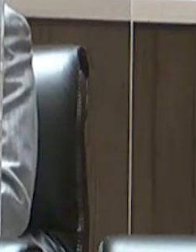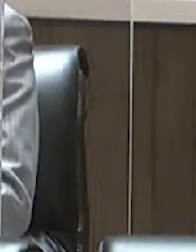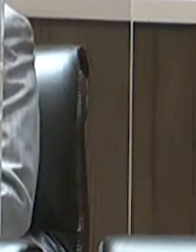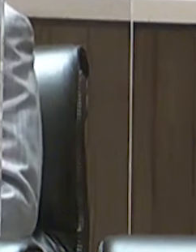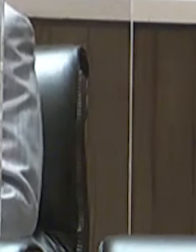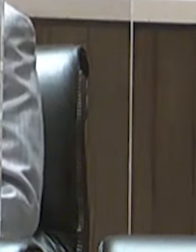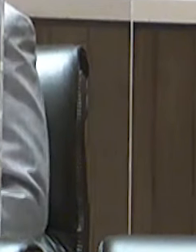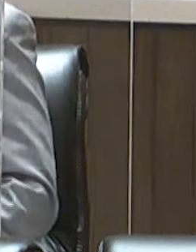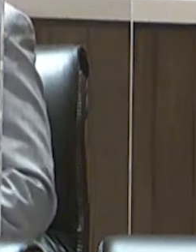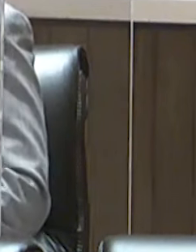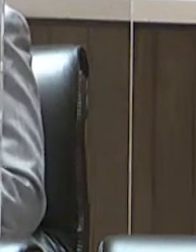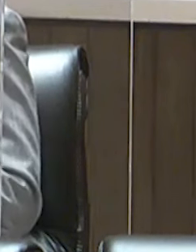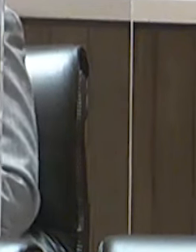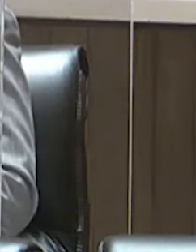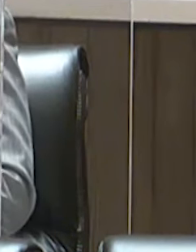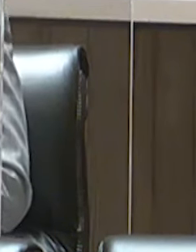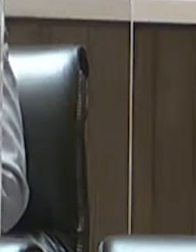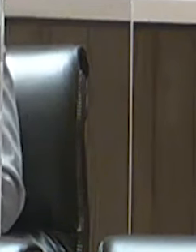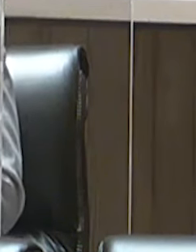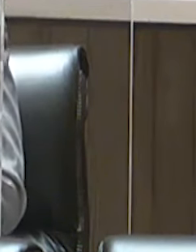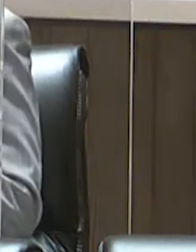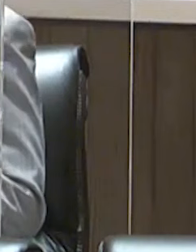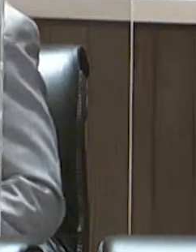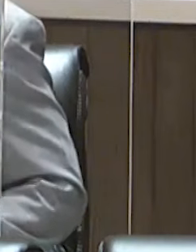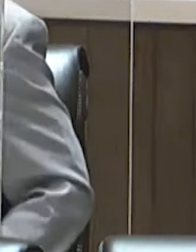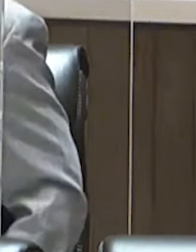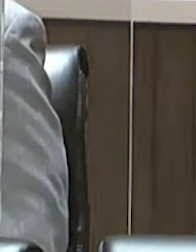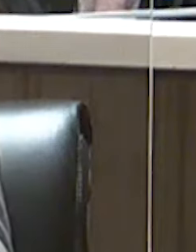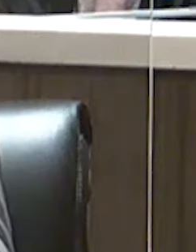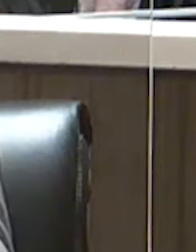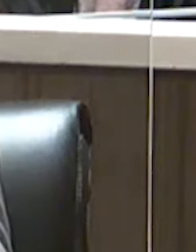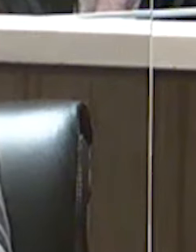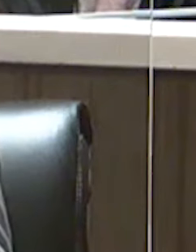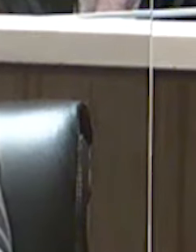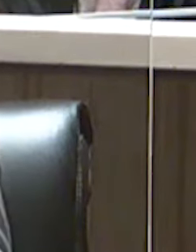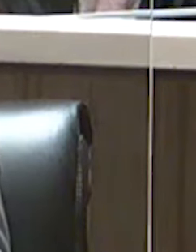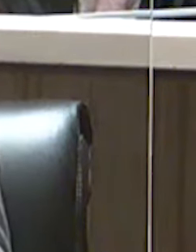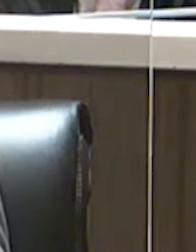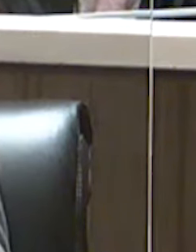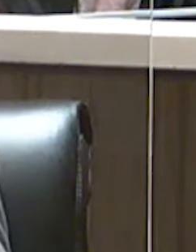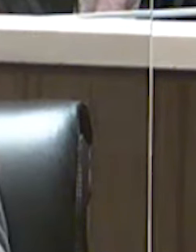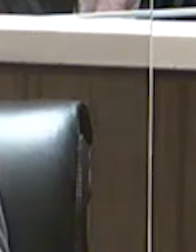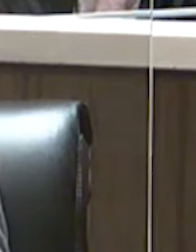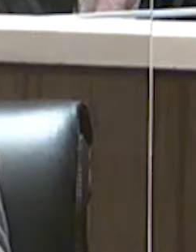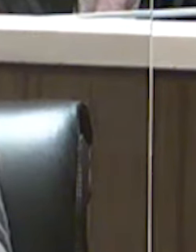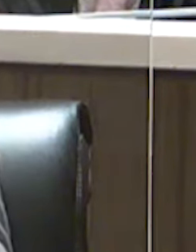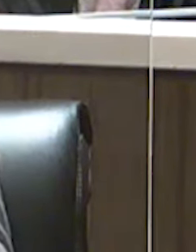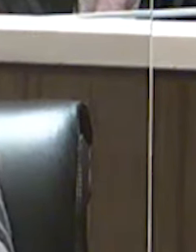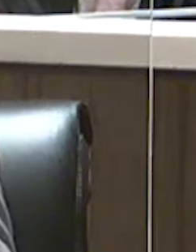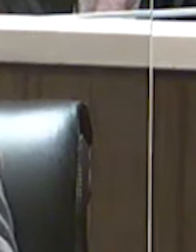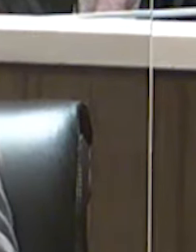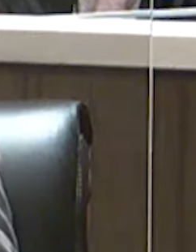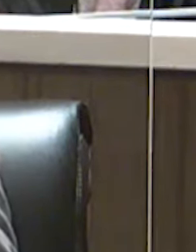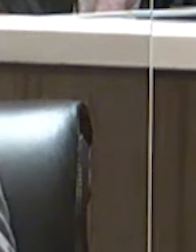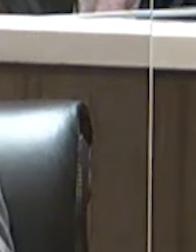ป็นที่รู้จักของประเทศโดยเฉพาะประเทศในกลุ่มมาลายูทำไมถึงไม่พัฒนาสน